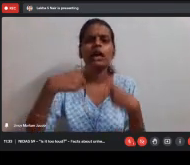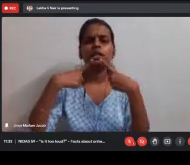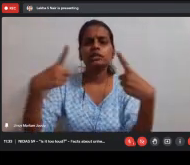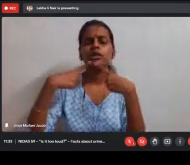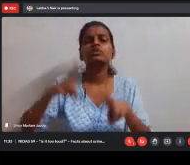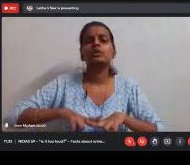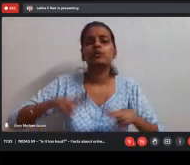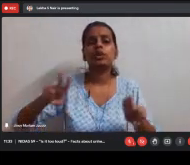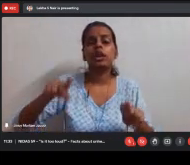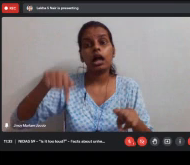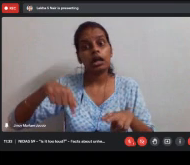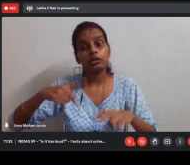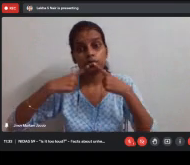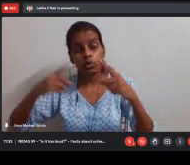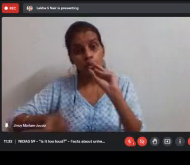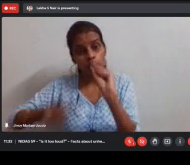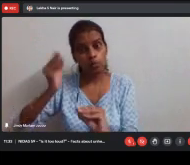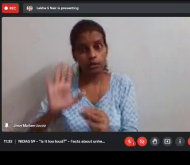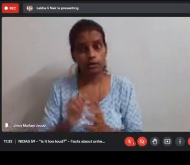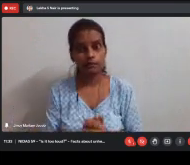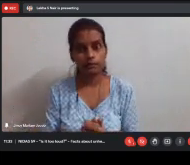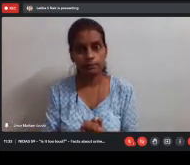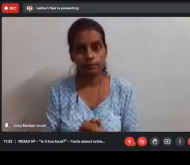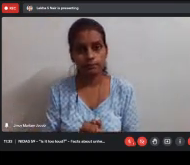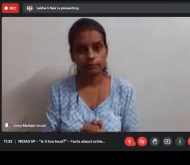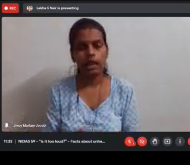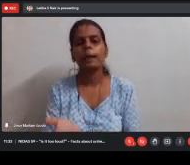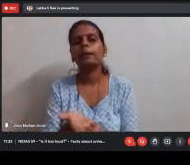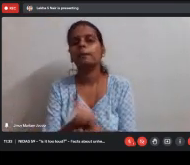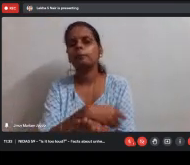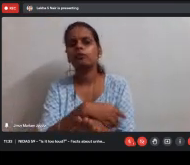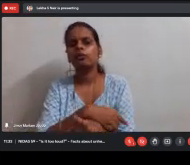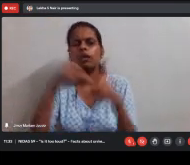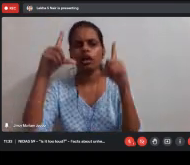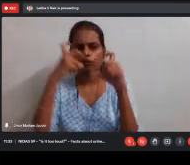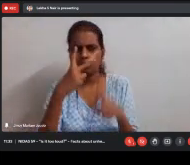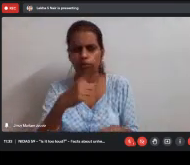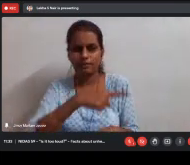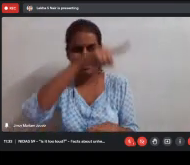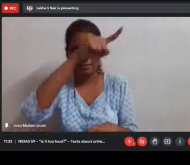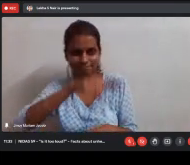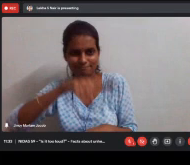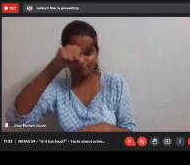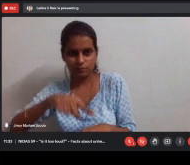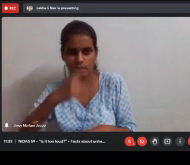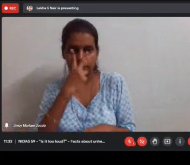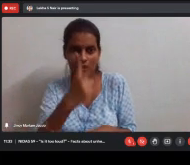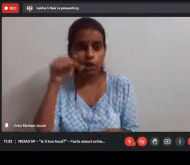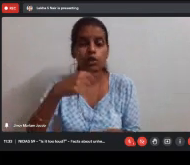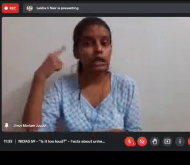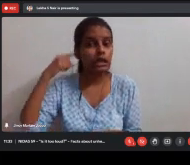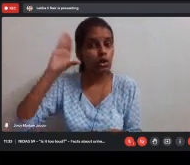ശബ്ദം ഏതൊക്കെയാണ്, പ്ലെയിൻ പൊങ്ങുന്ന ശബ്ദം, ദേ നോക്കൂ, തോക്കിൽ നിന്നും വെടി ഉതിർക്കുന്ന ശബ്ദം, മോട്ടോർ